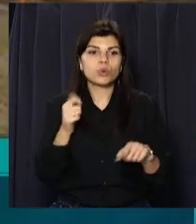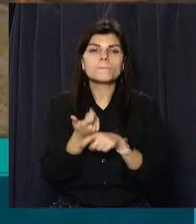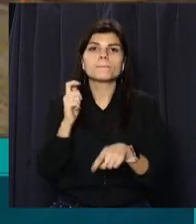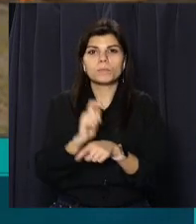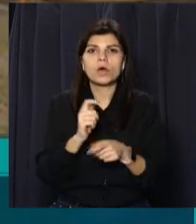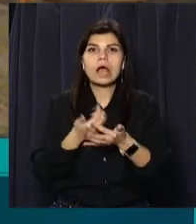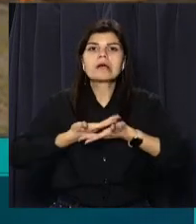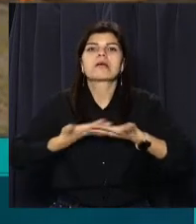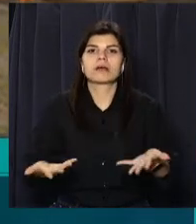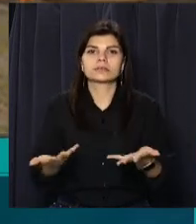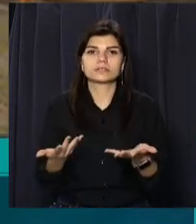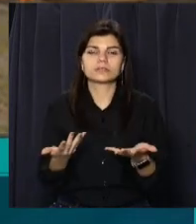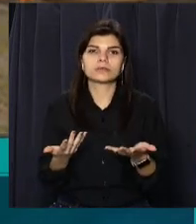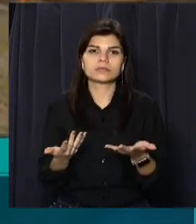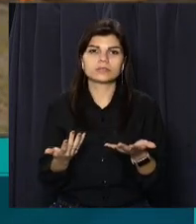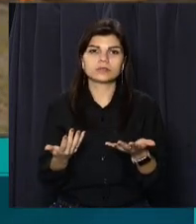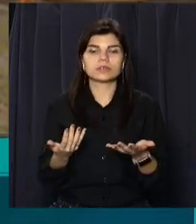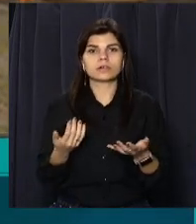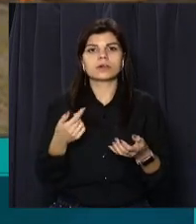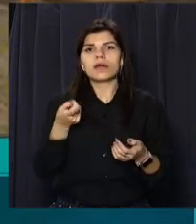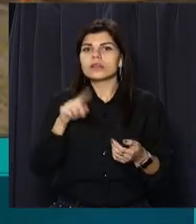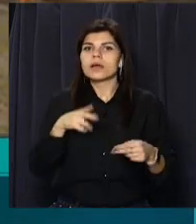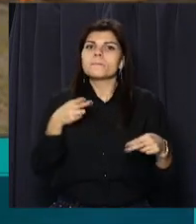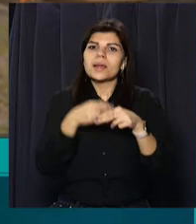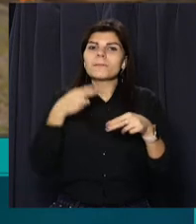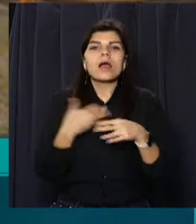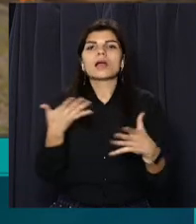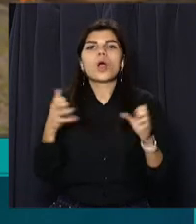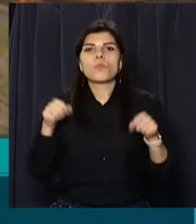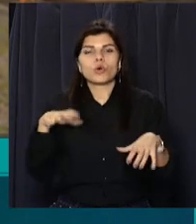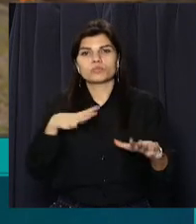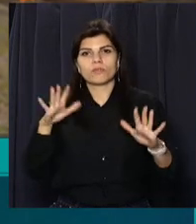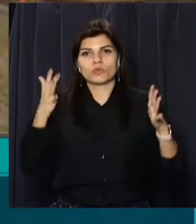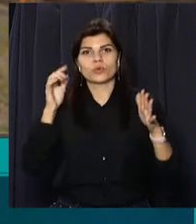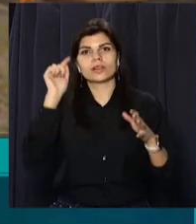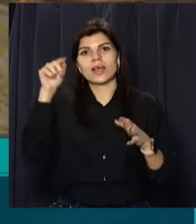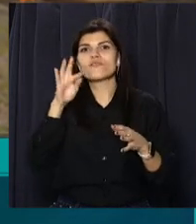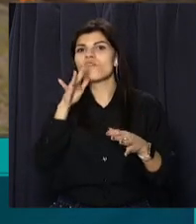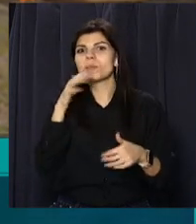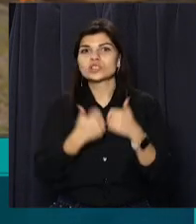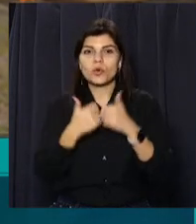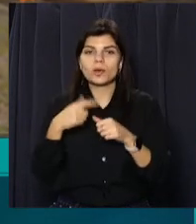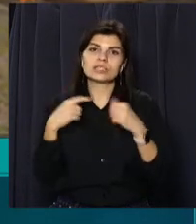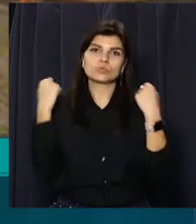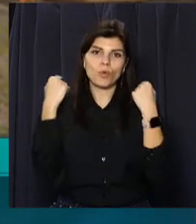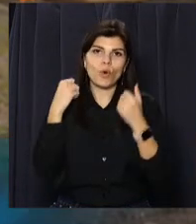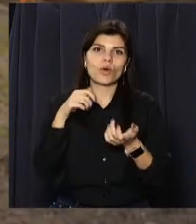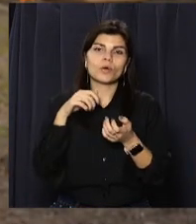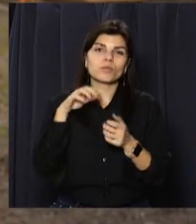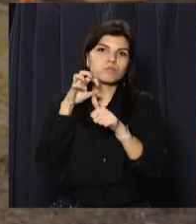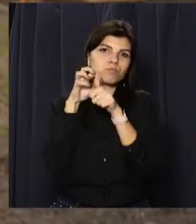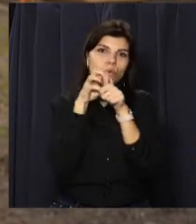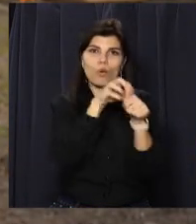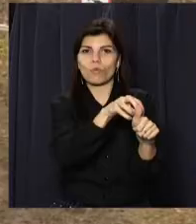більшу різноманітнити імітацію тих перешкод, які можуть зустрітися потім під час змагань або спортивних походів